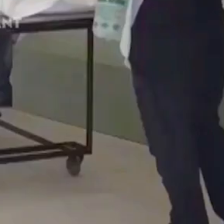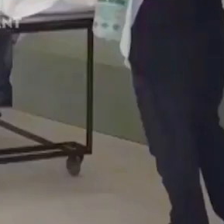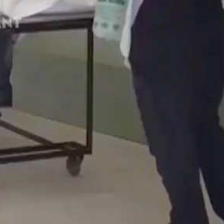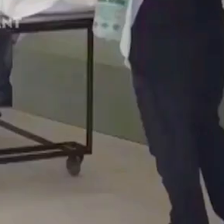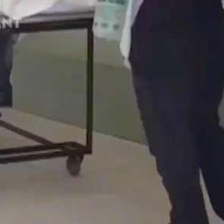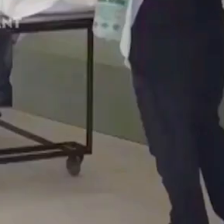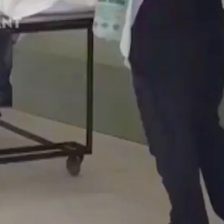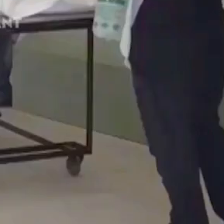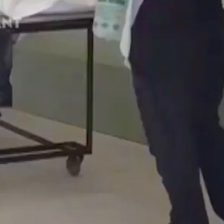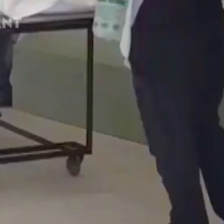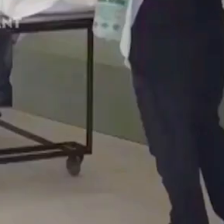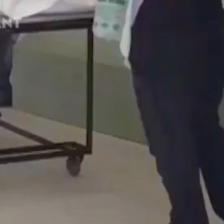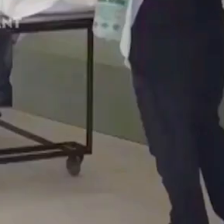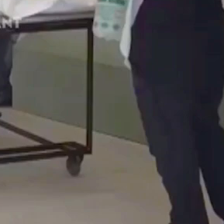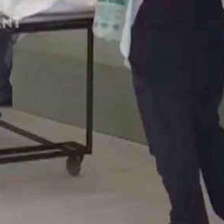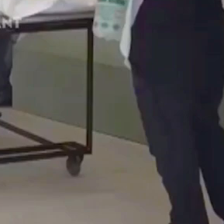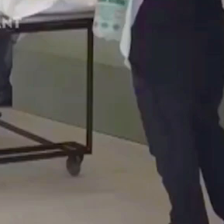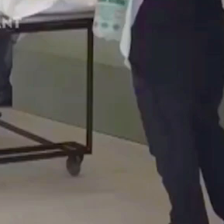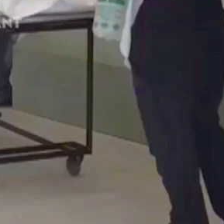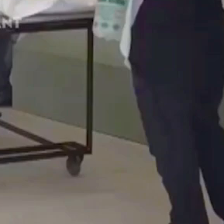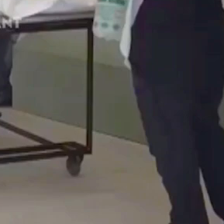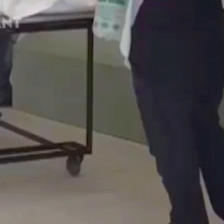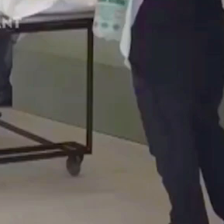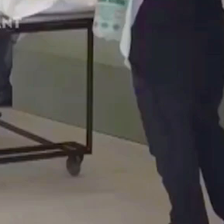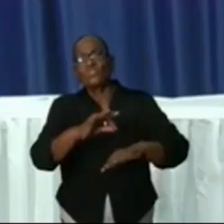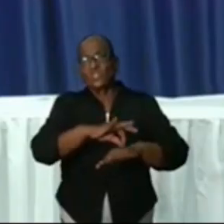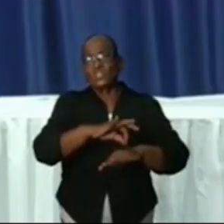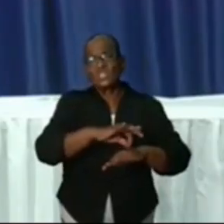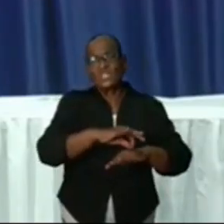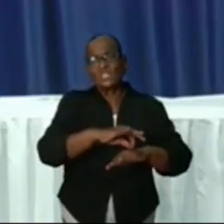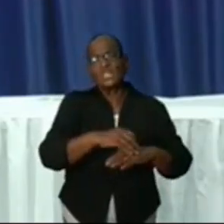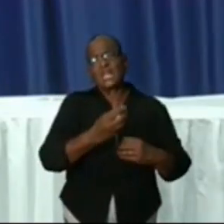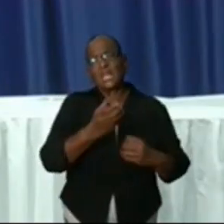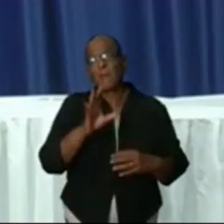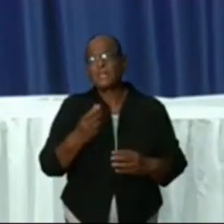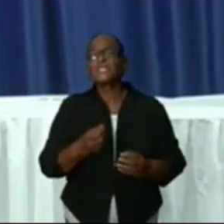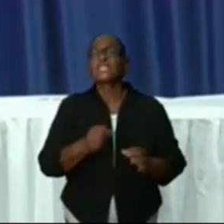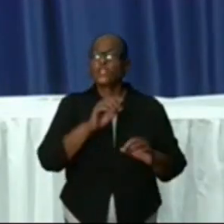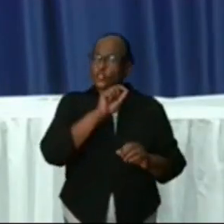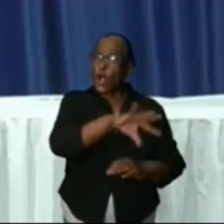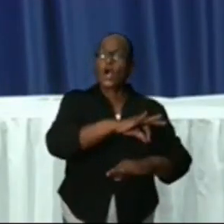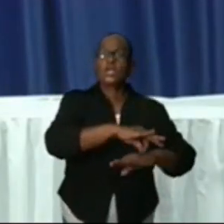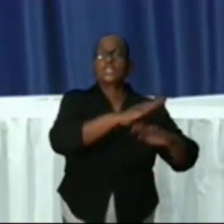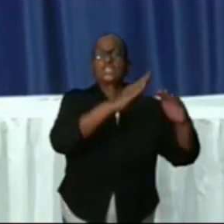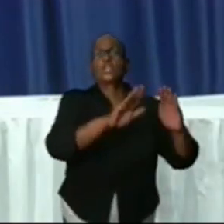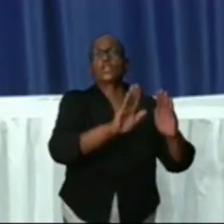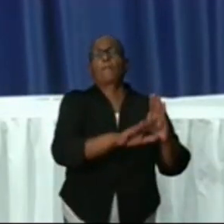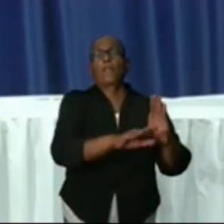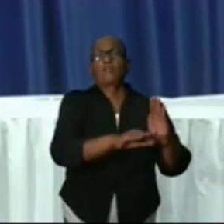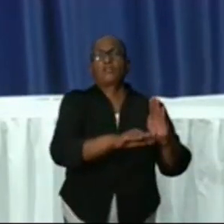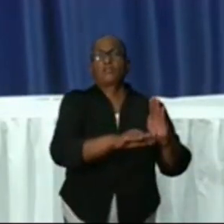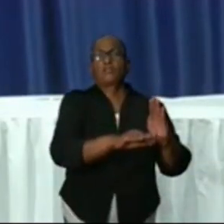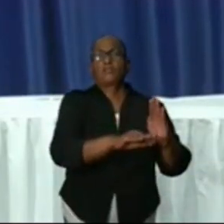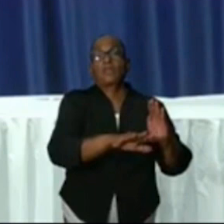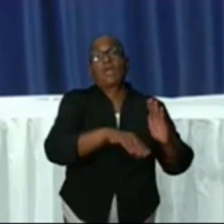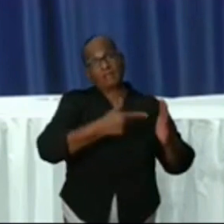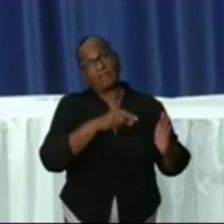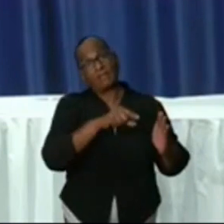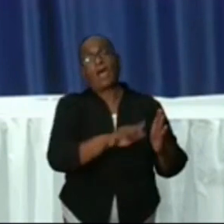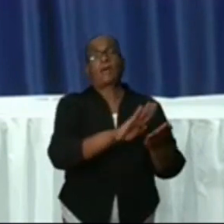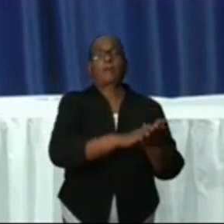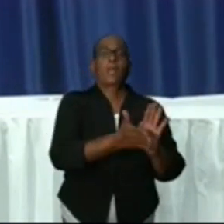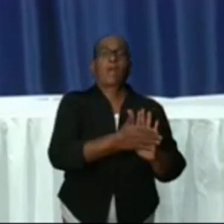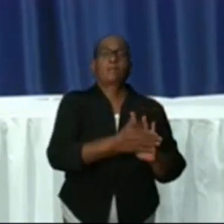zijn getest op COVID-19, zegt internist infectioloog Suraj Harkisun van het Outbreak Management